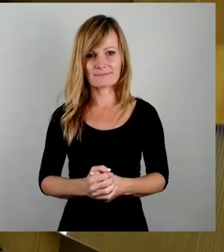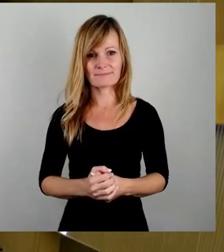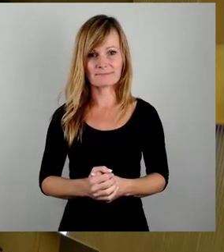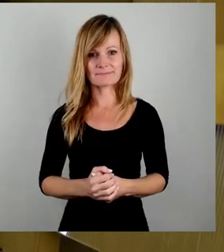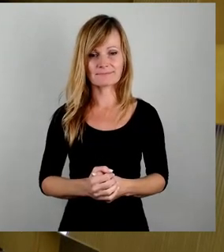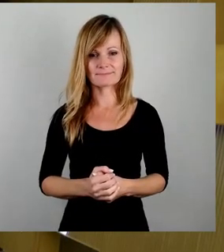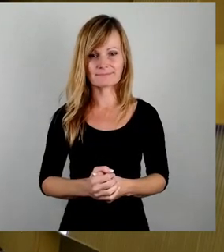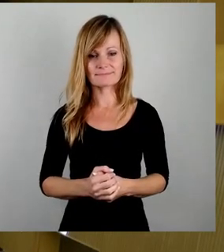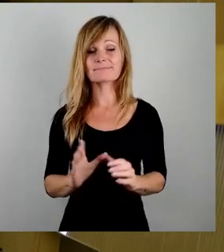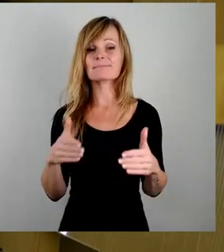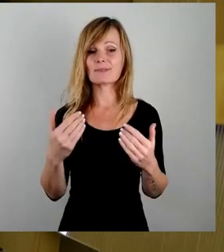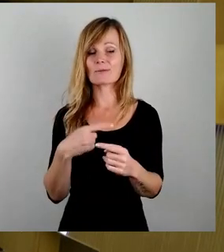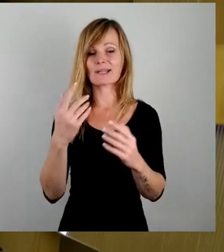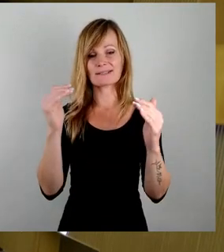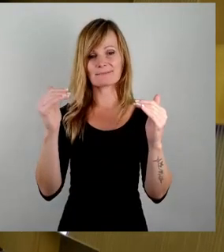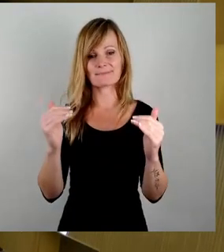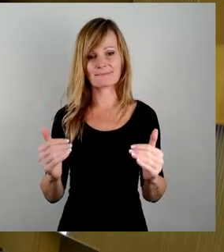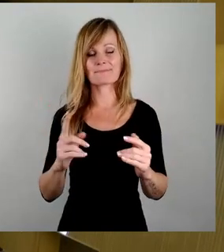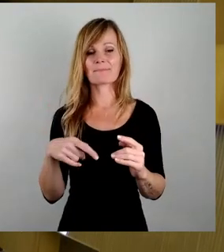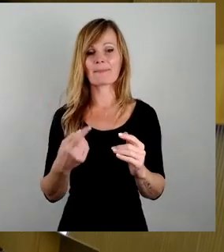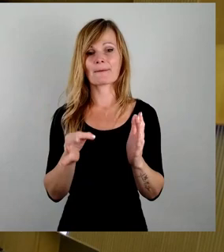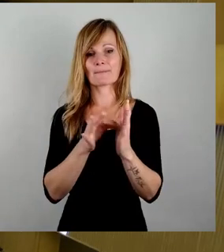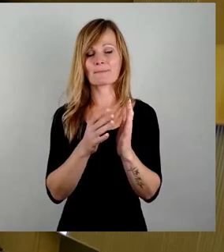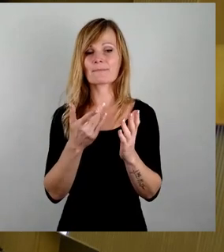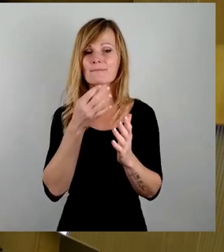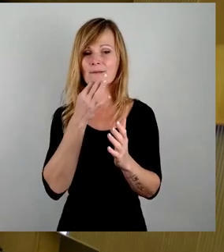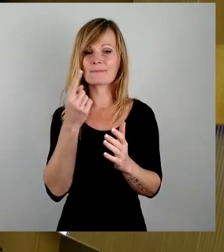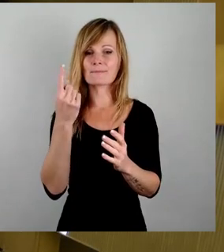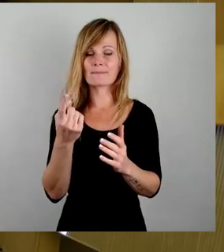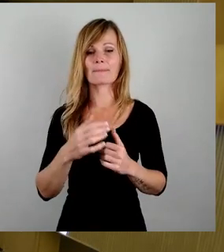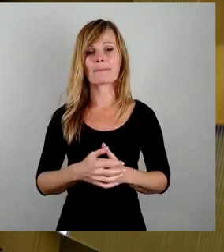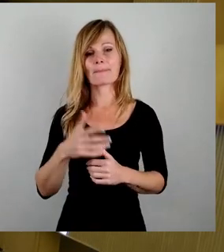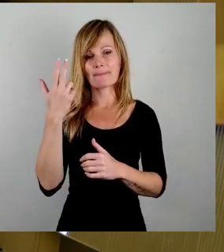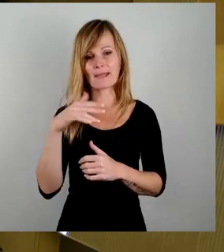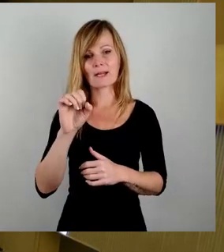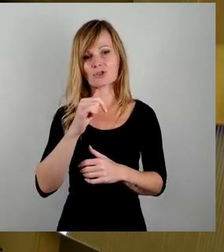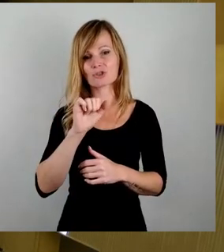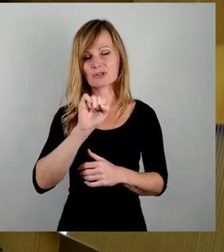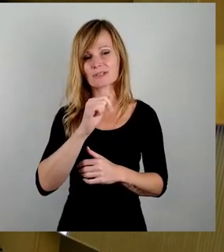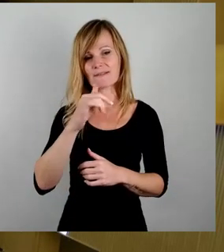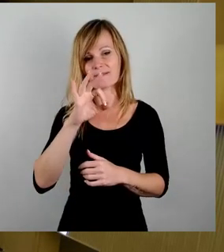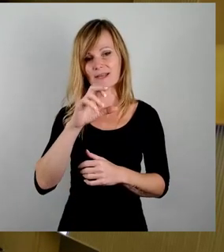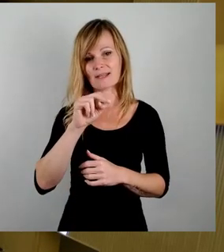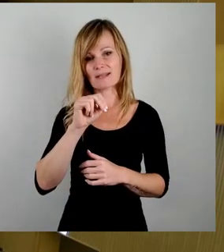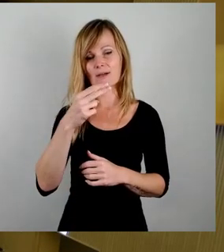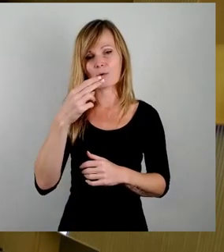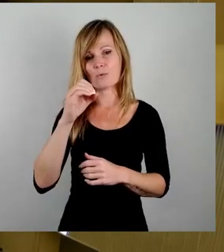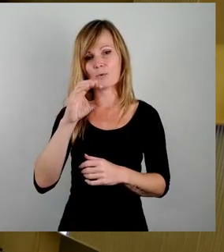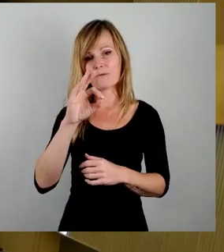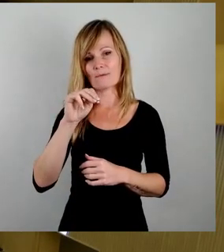So, wir setzen fort mit dem nächsten Fragenden. Das ist Herr Steffen Hofmann. Ich darf Sie nach vorne